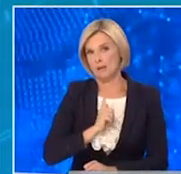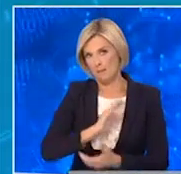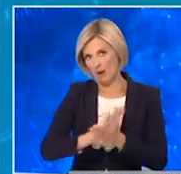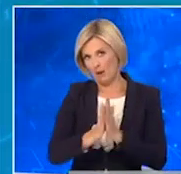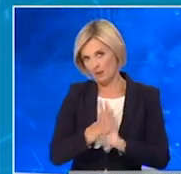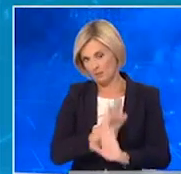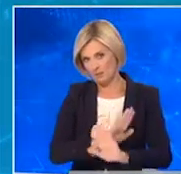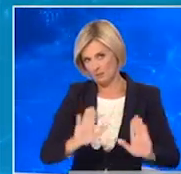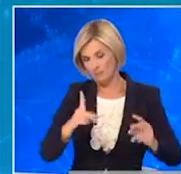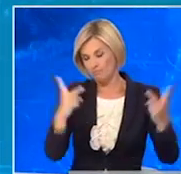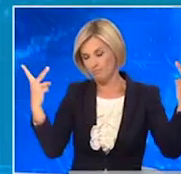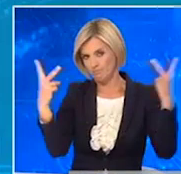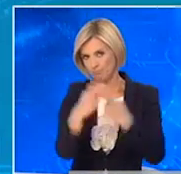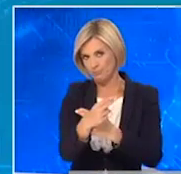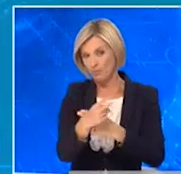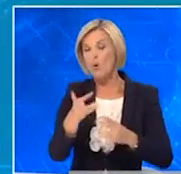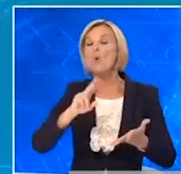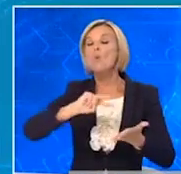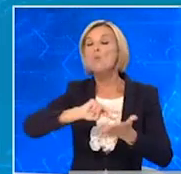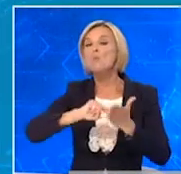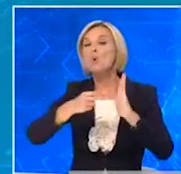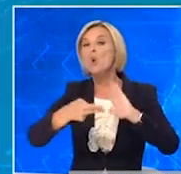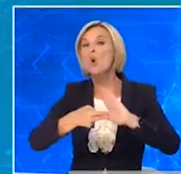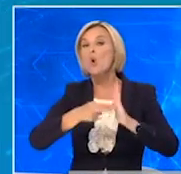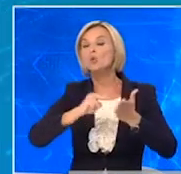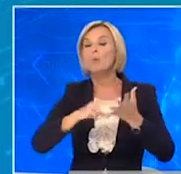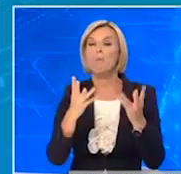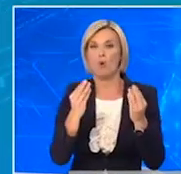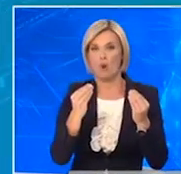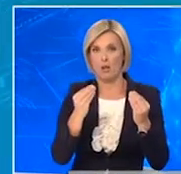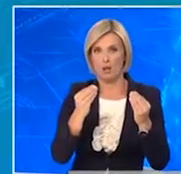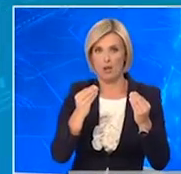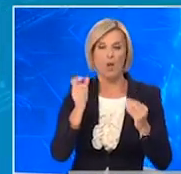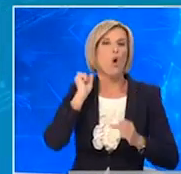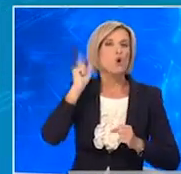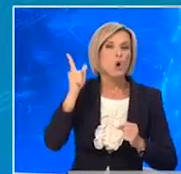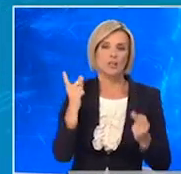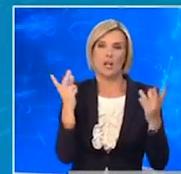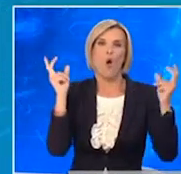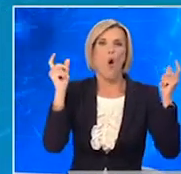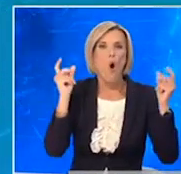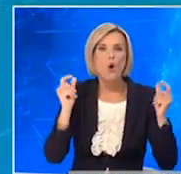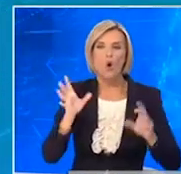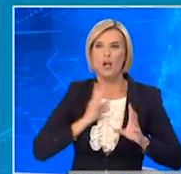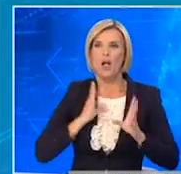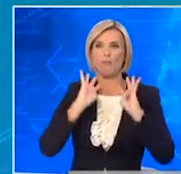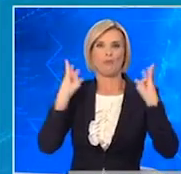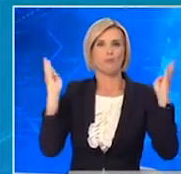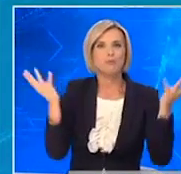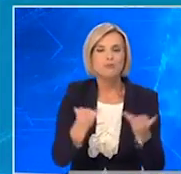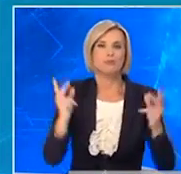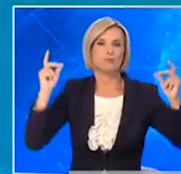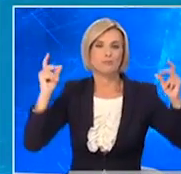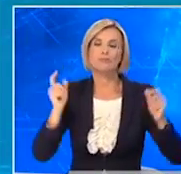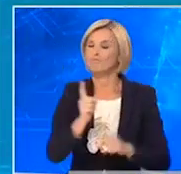την έννοια ότι πρέπει να είμαστε πάρα πολύ προσεκτικοί για το θέμα των πανηγυριών. Και αντιλαμβάνομαι ότι υπάρχουν κάποιες αντιδράσεις, αλλά επιτέλους